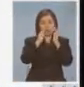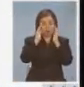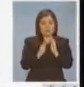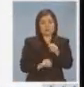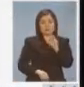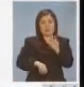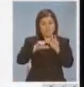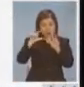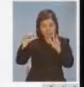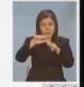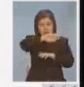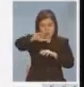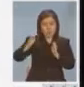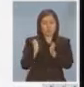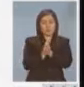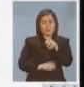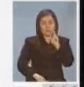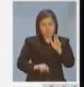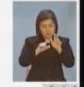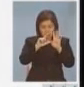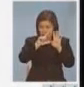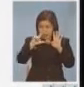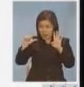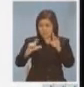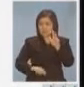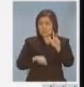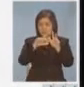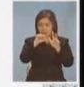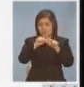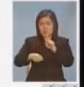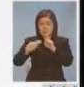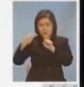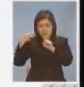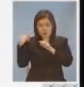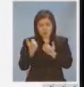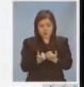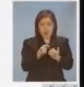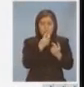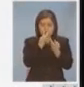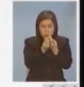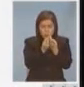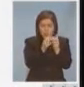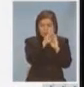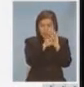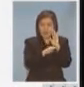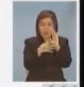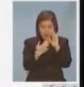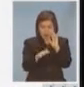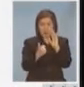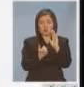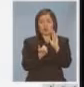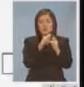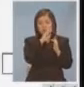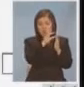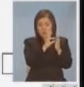ำนวนผู้โดยสารทั้งสิ้นประมาณ 4,300,000ดิฉันอยากจะเรียนตรงนี้ค่ะว่าเมื่อตัวเลขเป็นเช่นนี้แล้วเนี่ยค่ะเมื่อท่